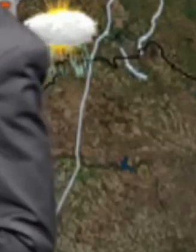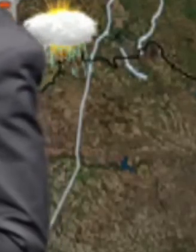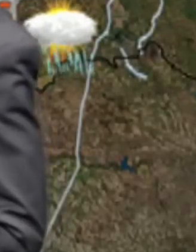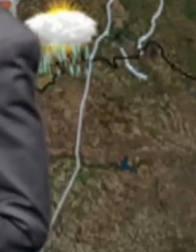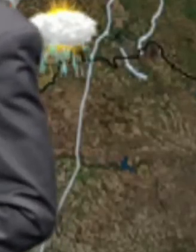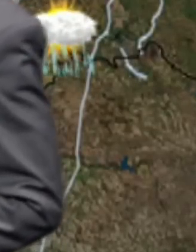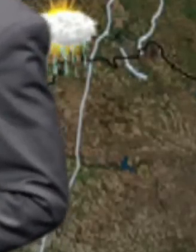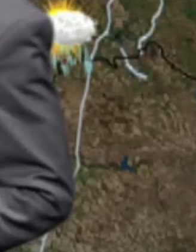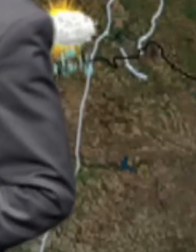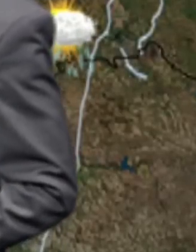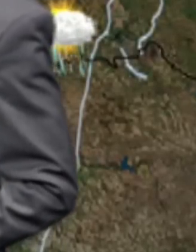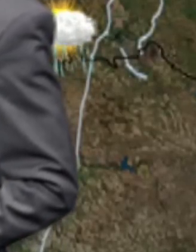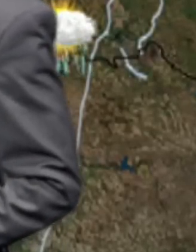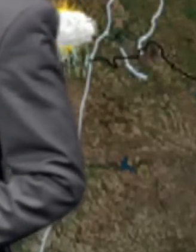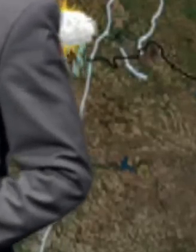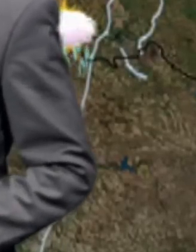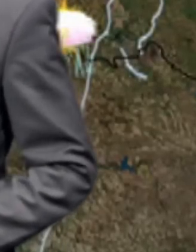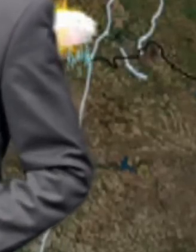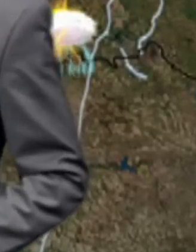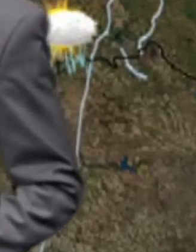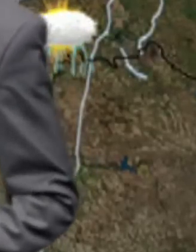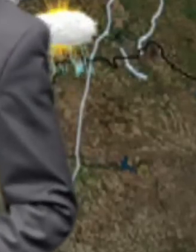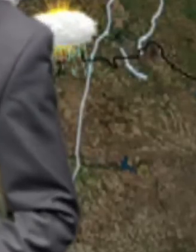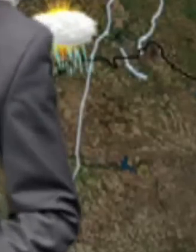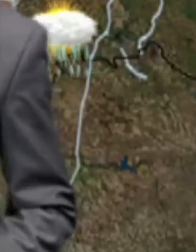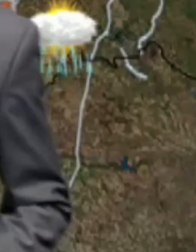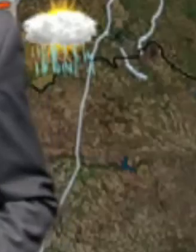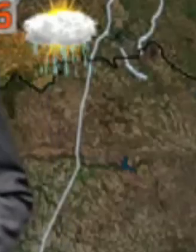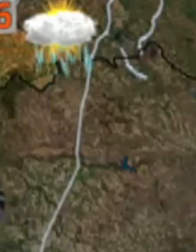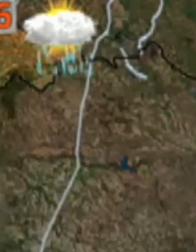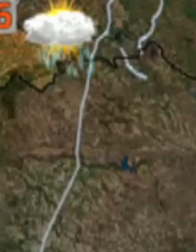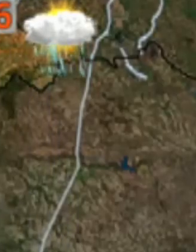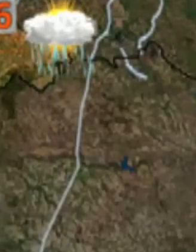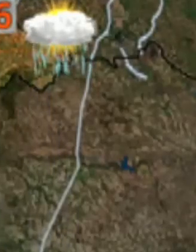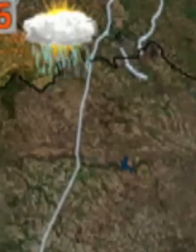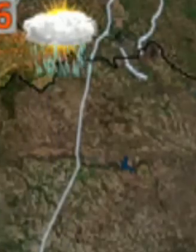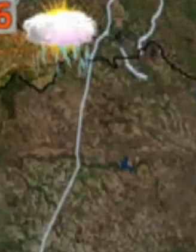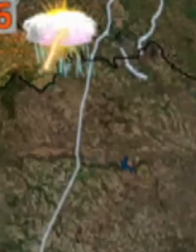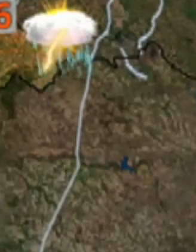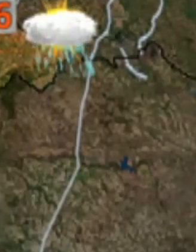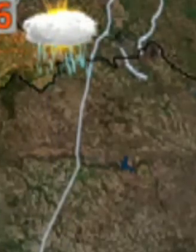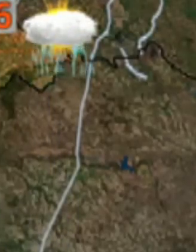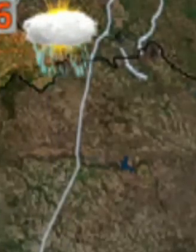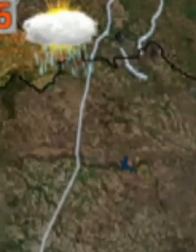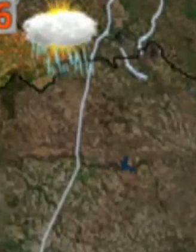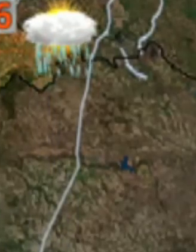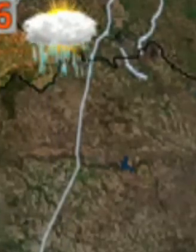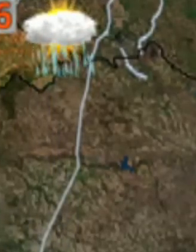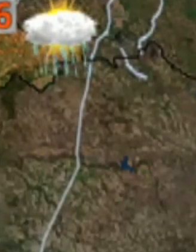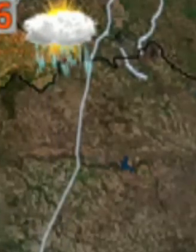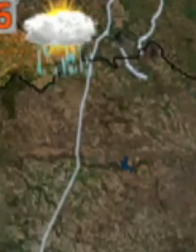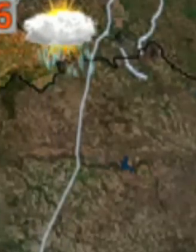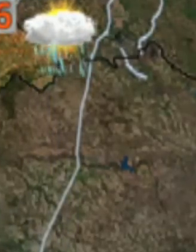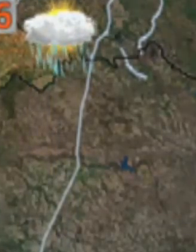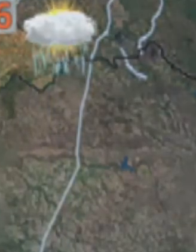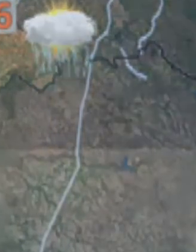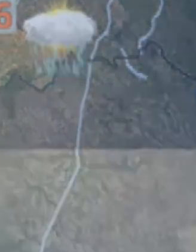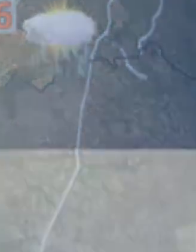Vryheid province eo ka moka go bontšha go tla ba go fiša ke tšona tšo tša kakanyo ya boso bošegong bja lehono go tša go nna setlogolo sa babina tau ke re mmogo